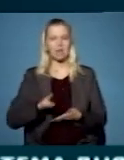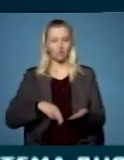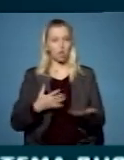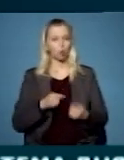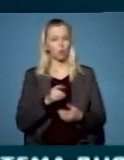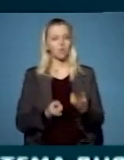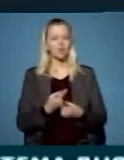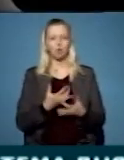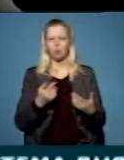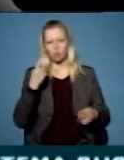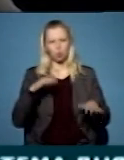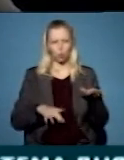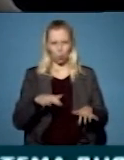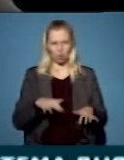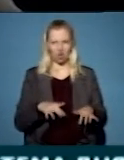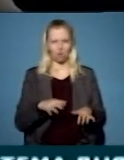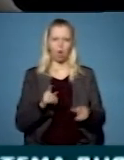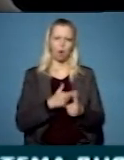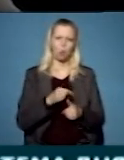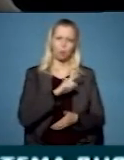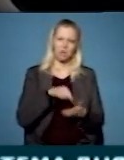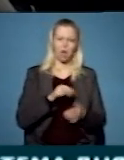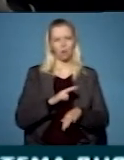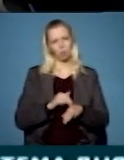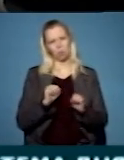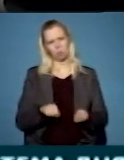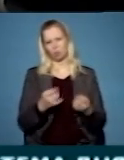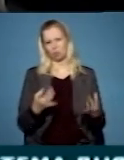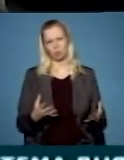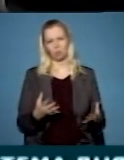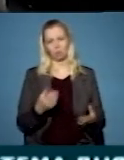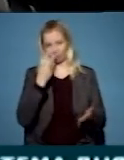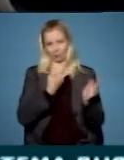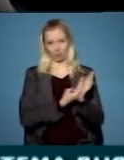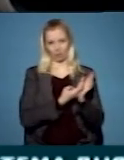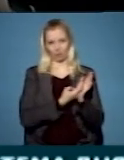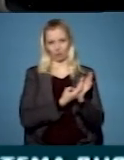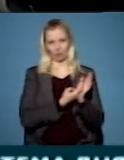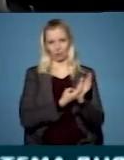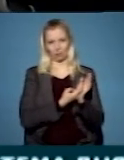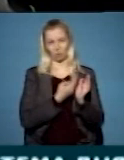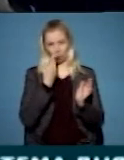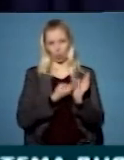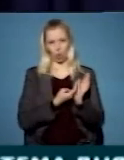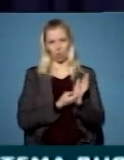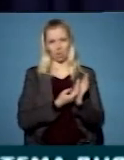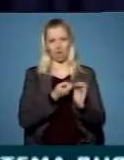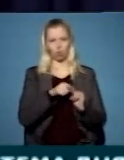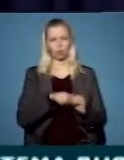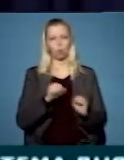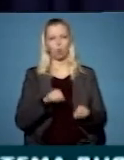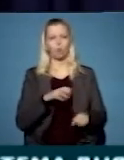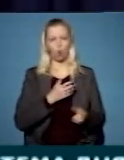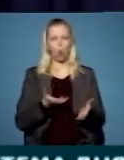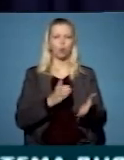якщо виникають будь-які сумніви або запитання, тобто поліцейський може елементарно продемонструвати, не передати, продемонструвати для того, щоб, можливо,